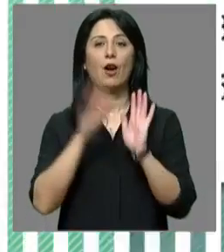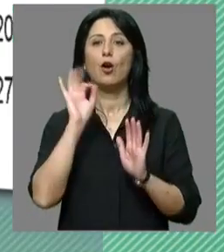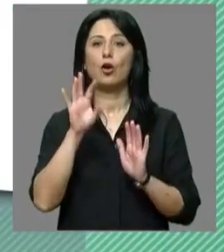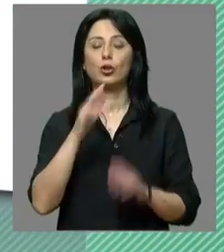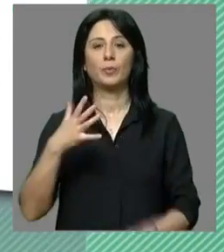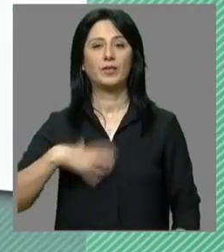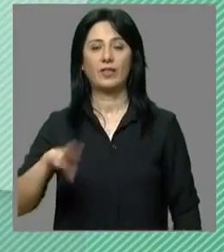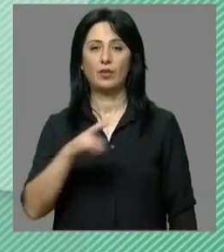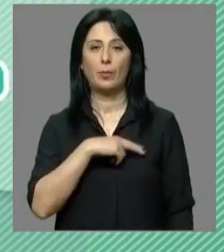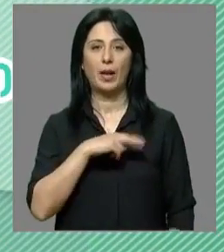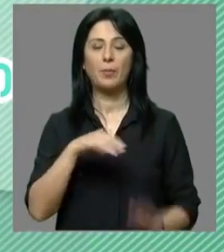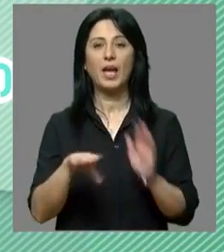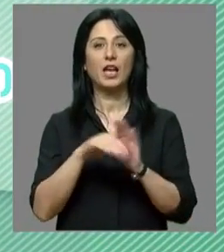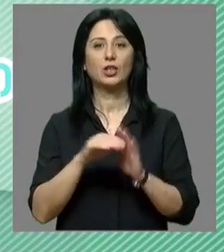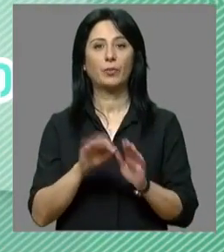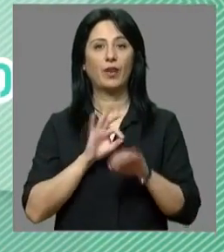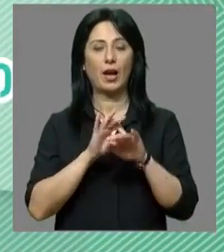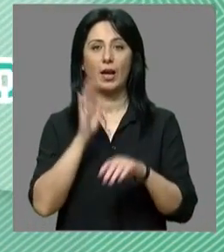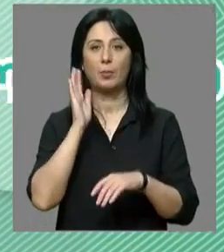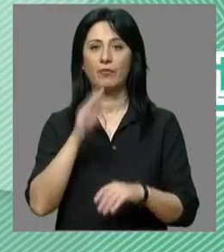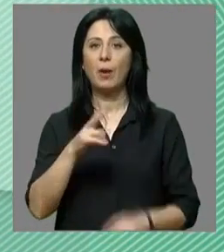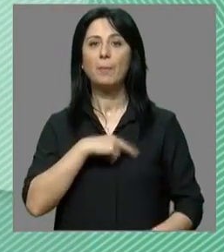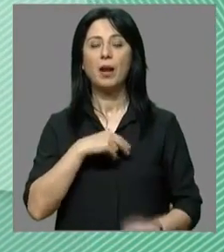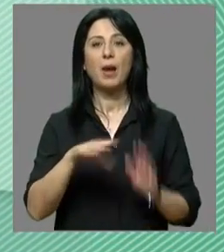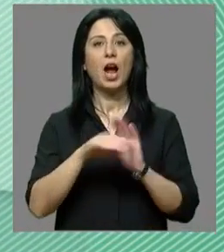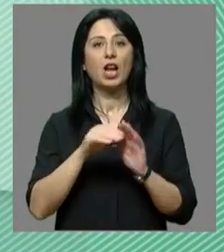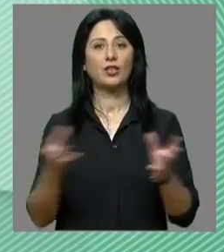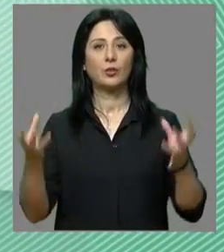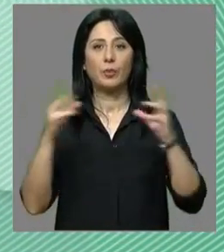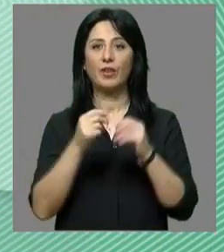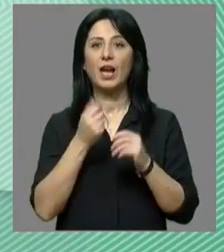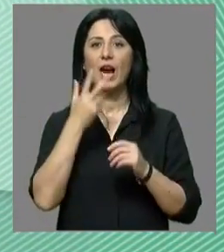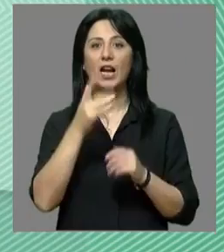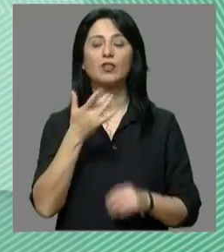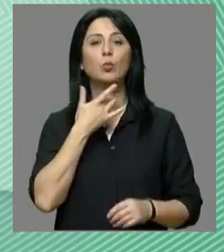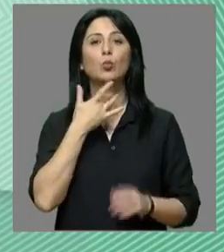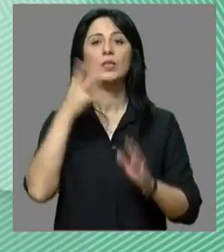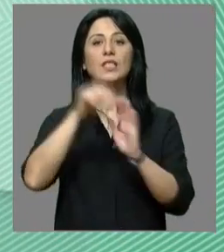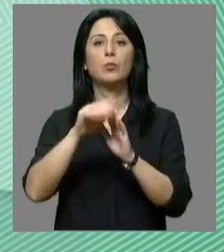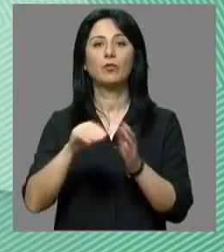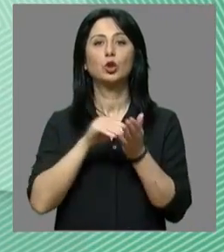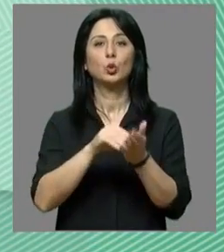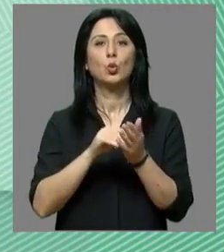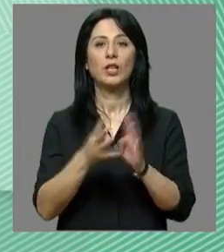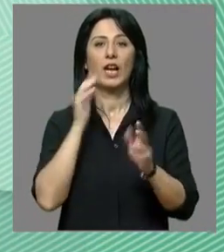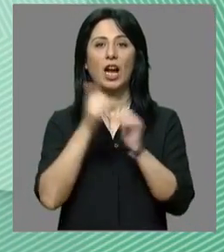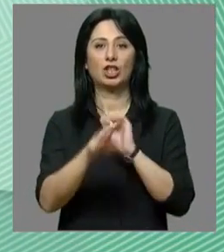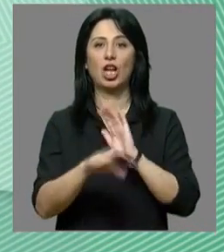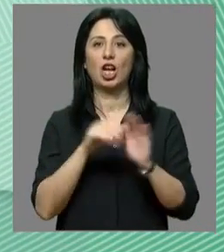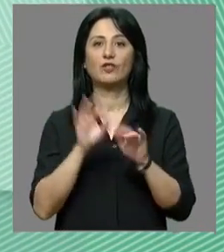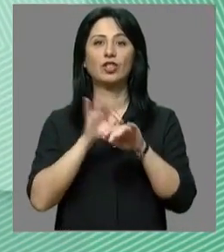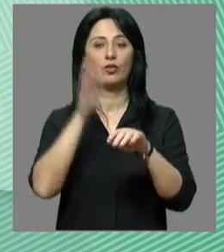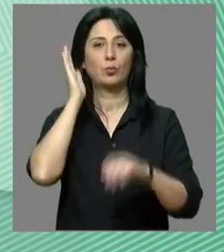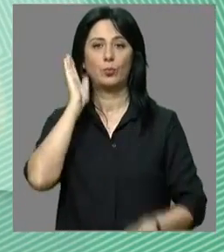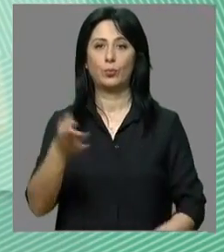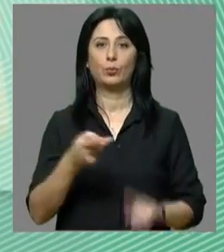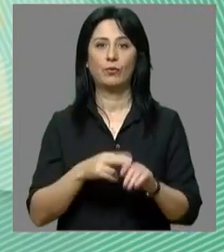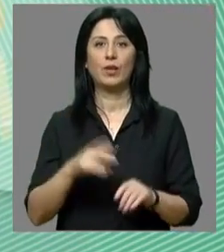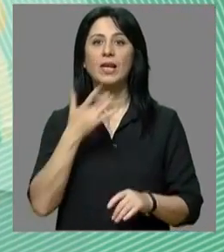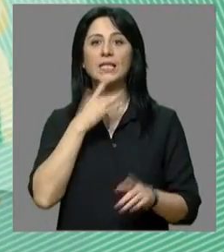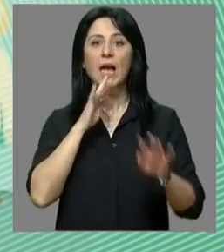8 ოქტომბერს საქართველოს პარლამენტის არჩევნები გაიმართება. პარლამენტის არჩევნებთან ერთად რამდენიმე მუნიციპალიტეტში შუალედური და რიგგარეში არჩევნებიც